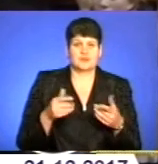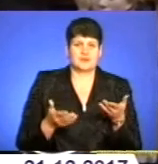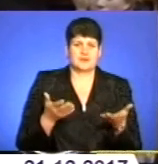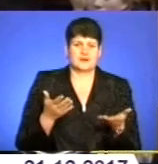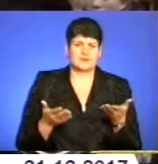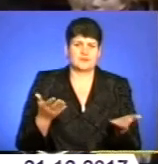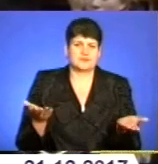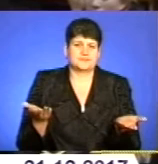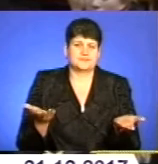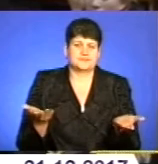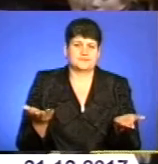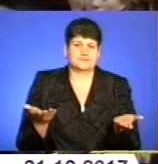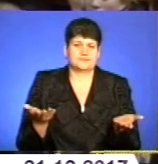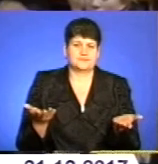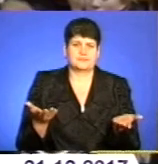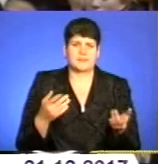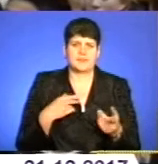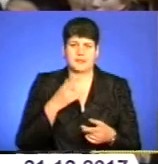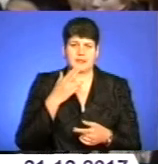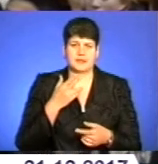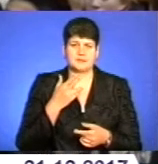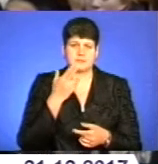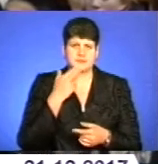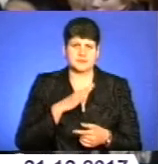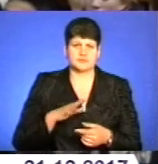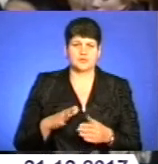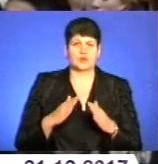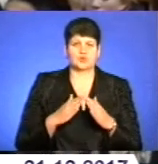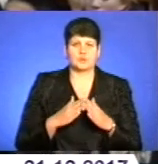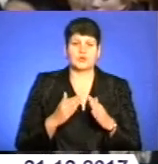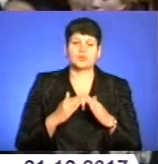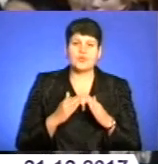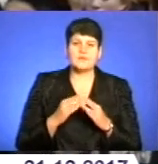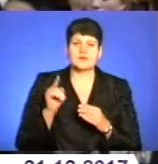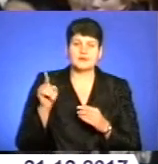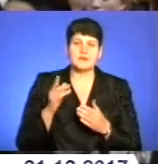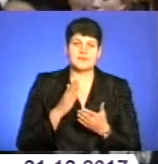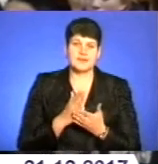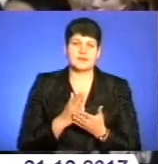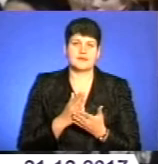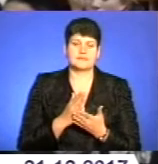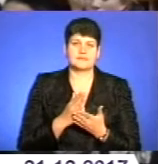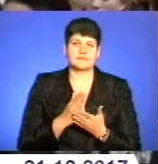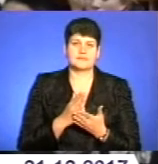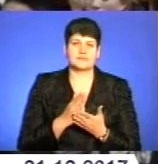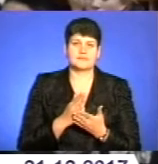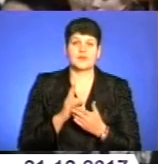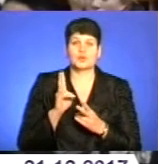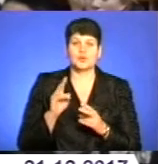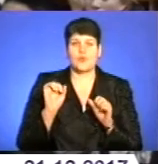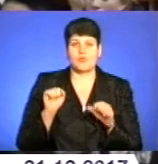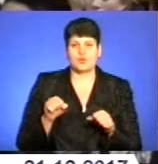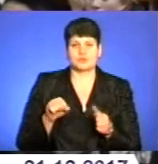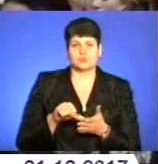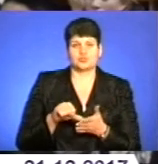не трохи, не настільки затишно, як вдома. А вдома там є хто може